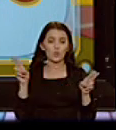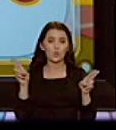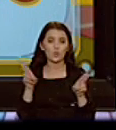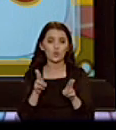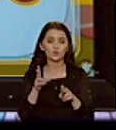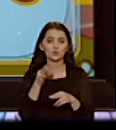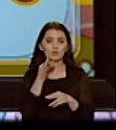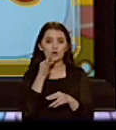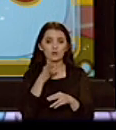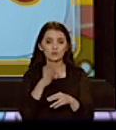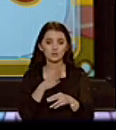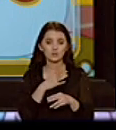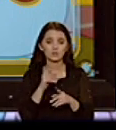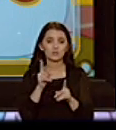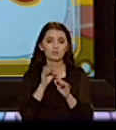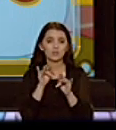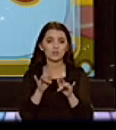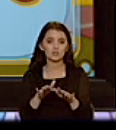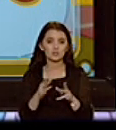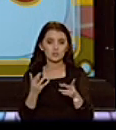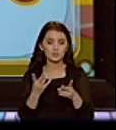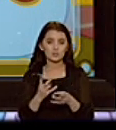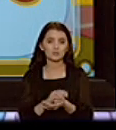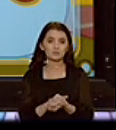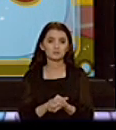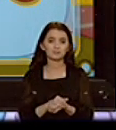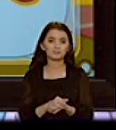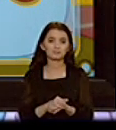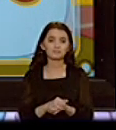qoidada aytilganidek nima qilamiz?